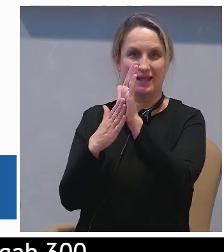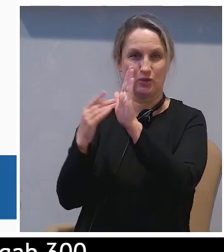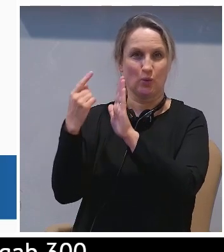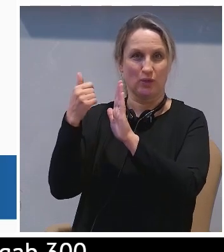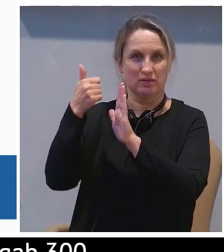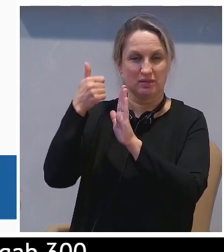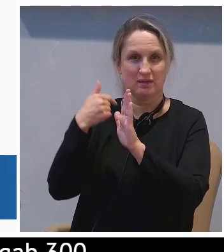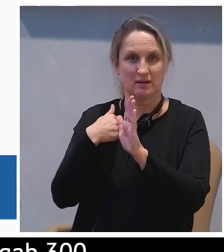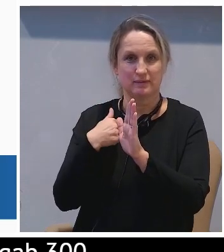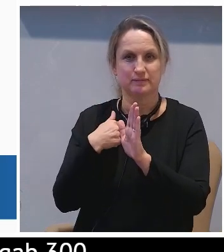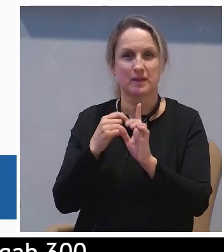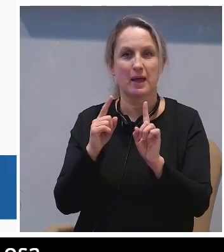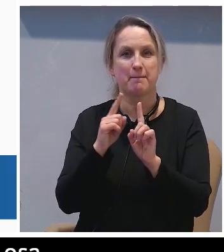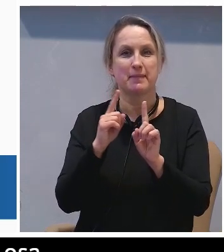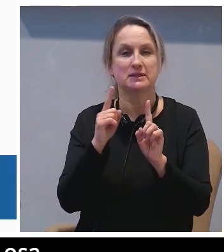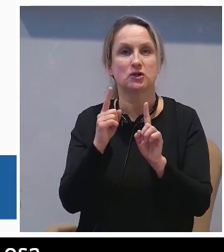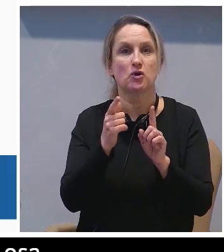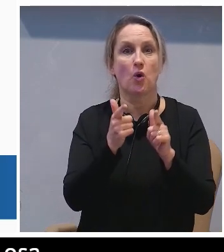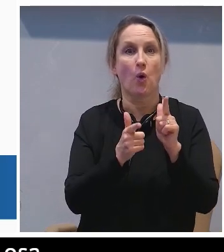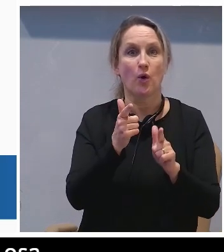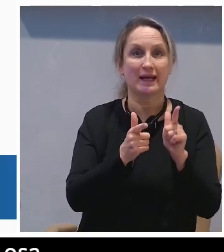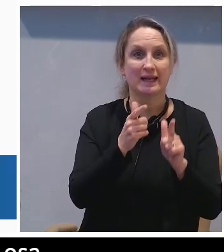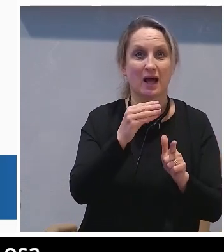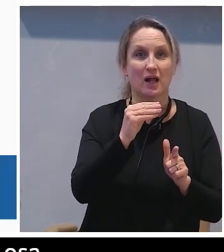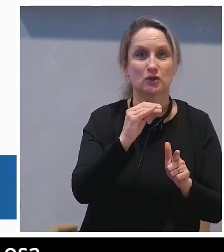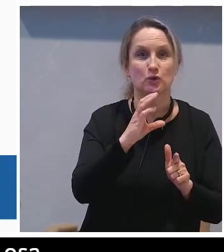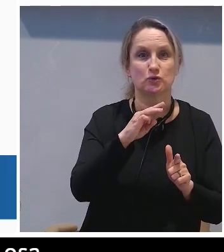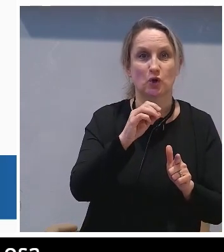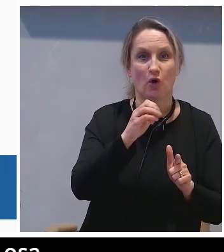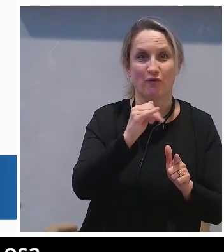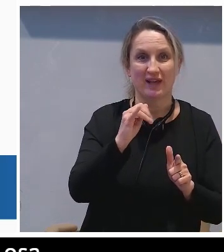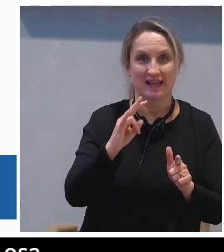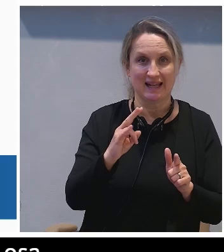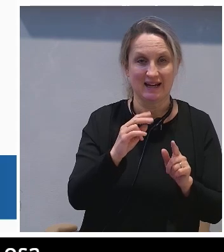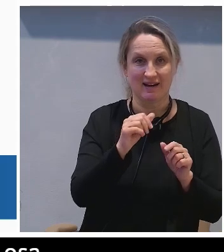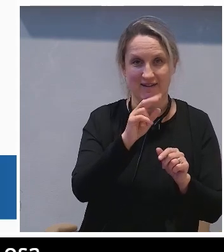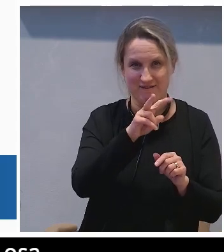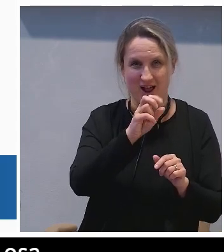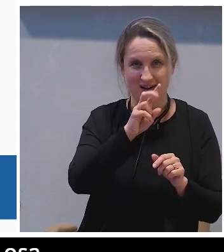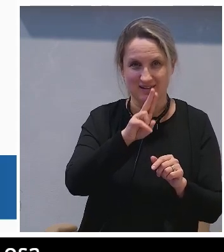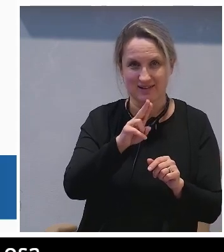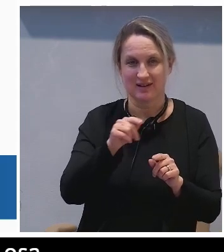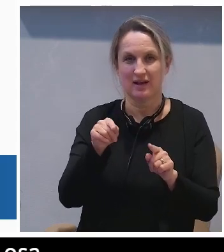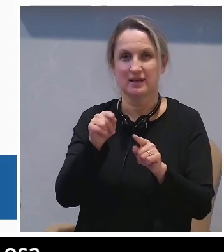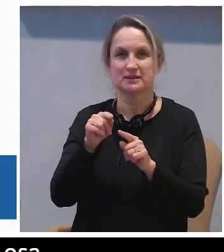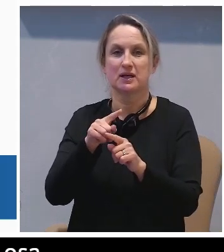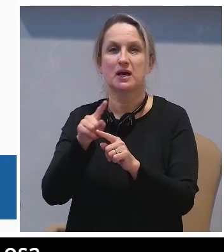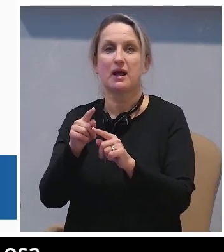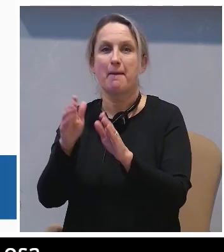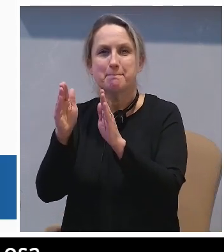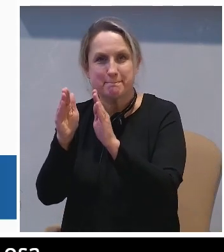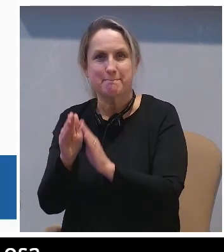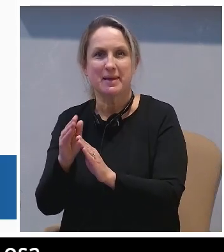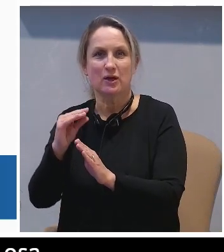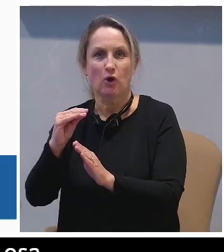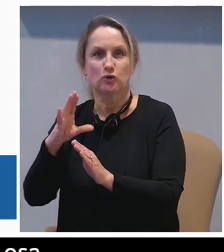on originaal Looking dystrofiini valk ja all on siis at the need original dystrophin mikrodüstrofiinid, millega 3 protein erinevat firmat on marked with